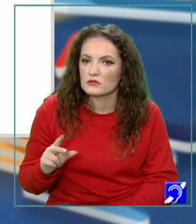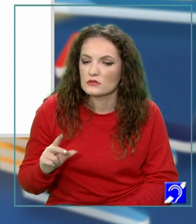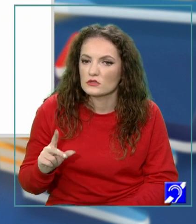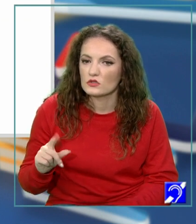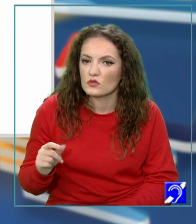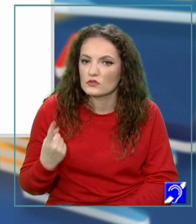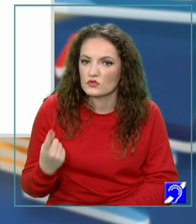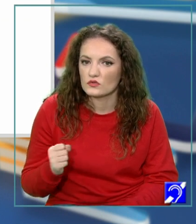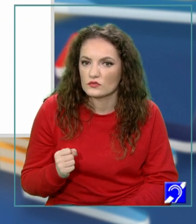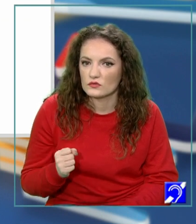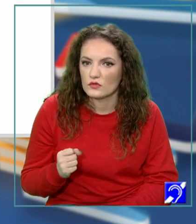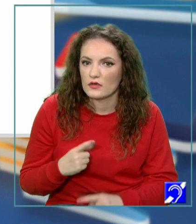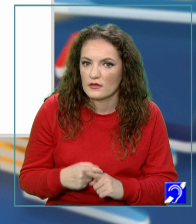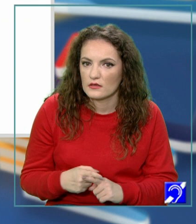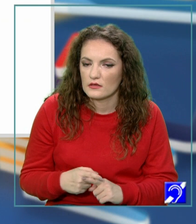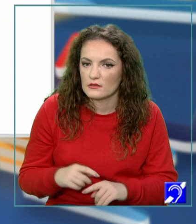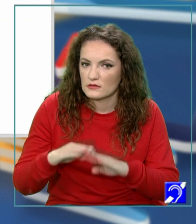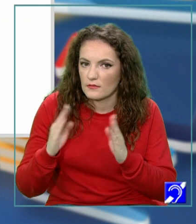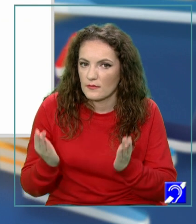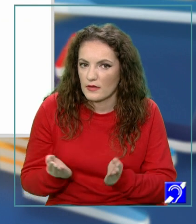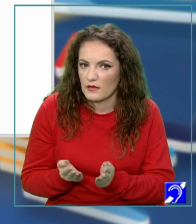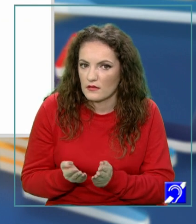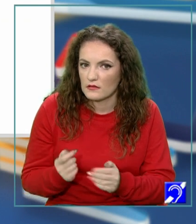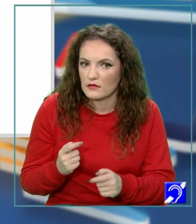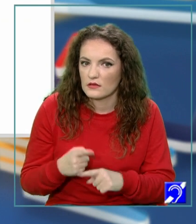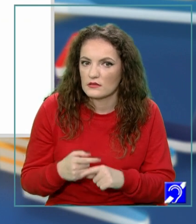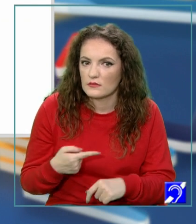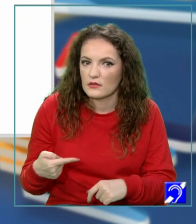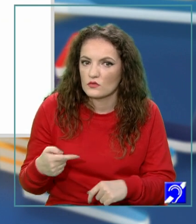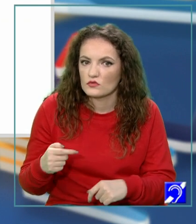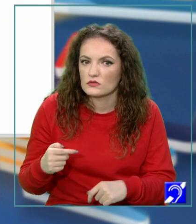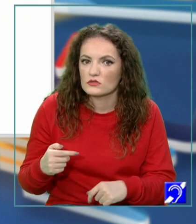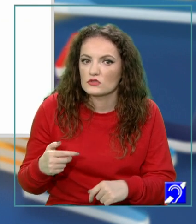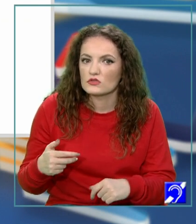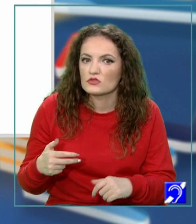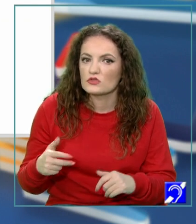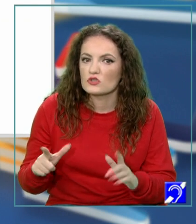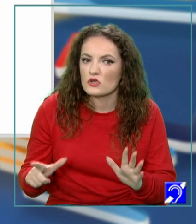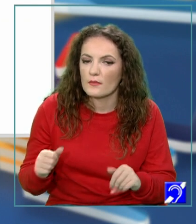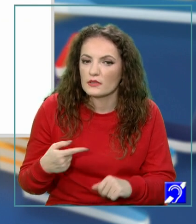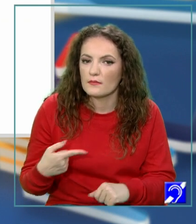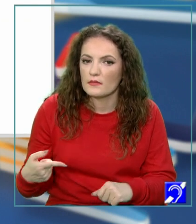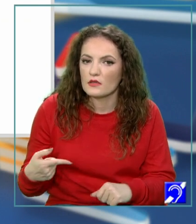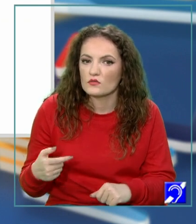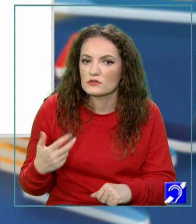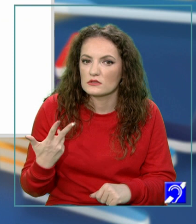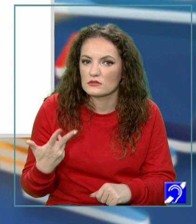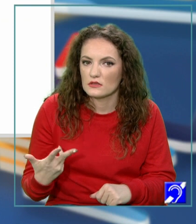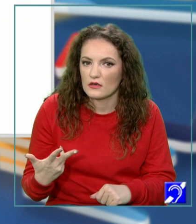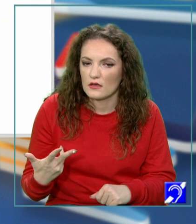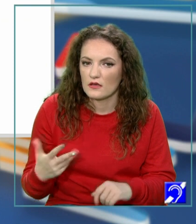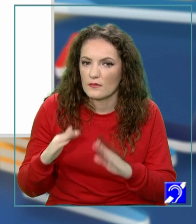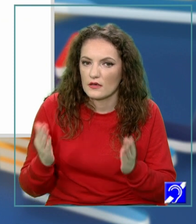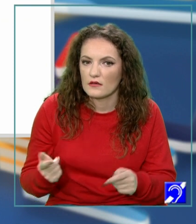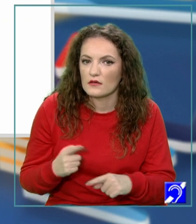Și voi da x pe lângă x minus 7, minus între ultimii doi termeni, observ că este minus 3 factor comun pe lângă x minus